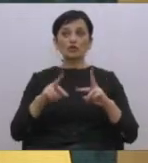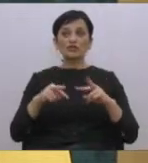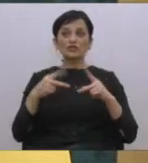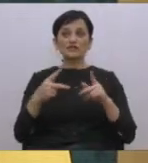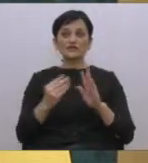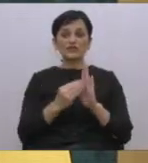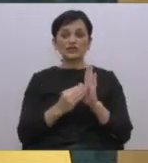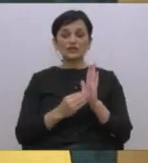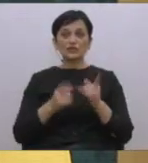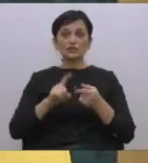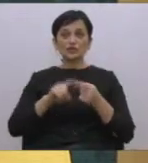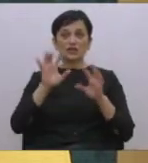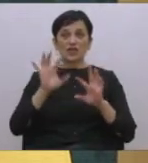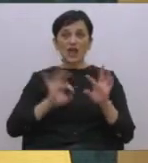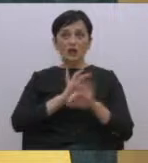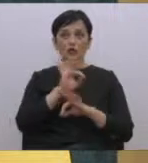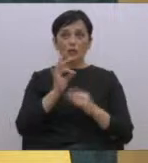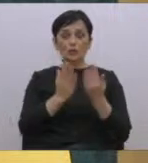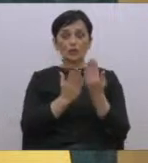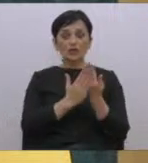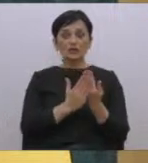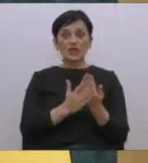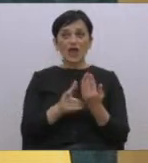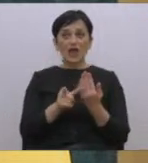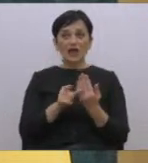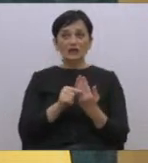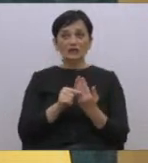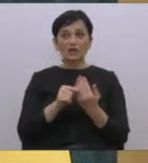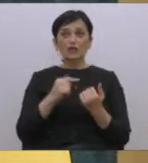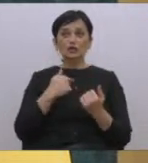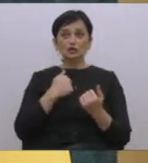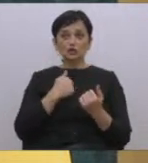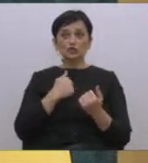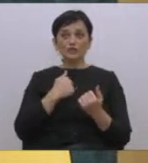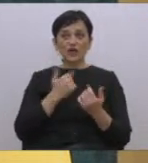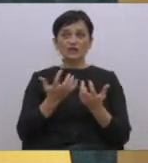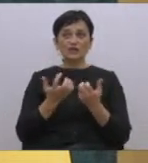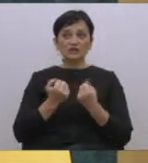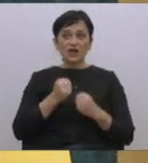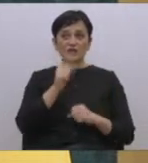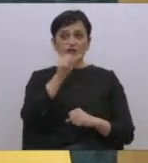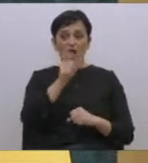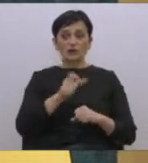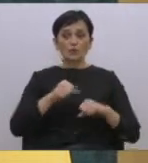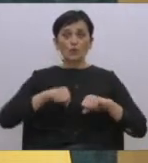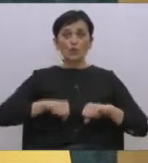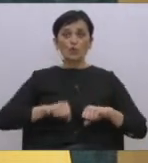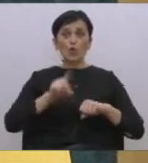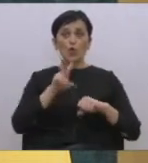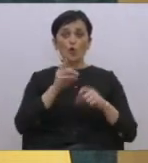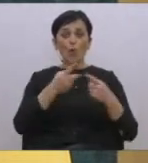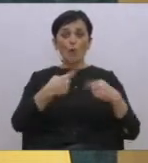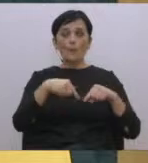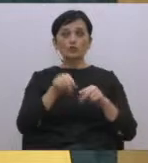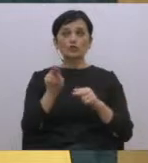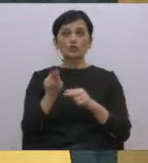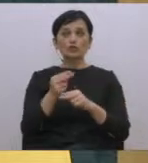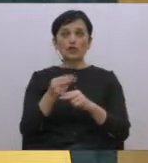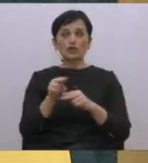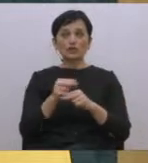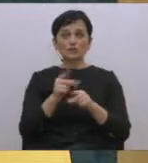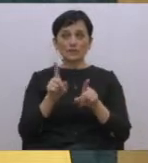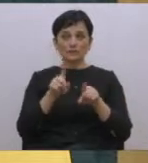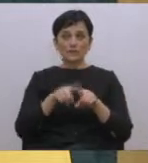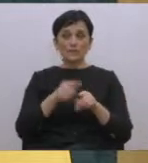შესახებ კანონპროექტი თანდართულ კანონპროექტებთან ერთად ჩვენ გავიზიარეთ ადამიანის უფლებათა კომიტეტის შენიშვნები,